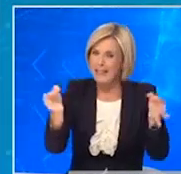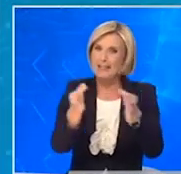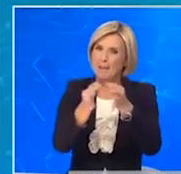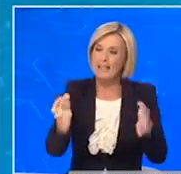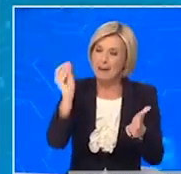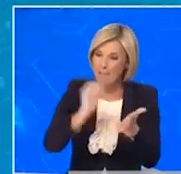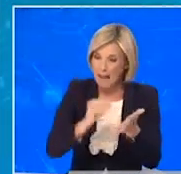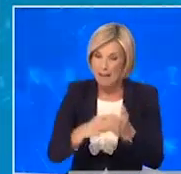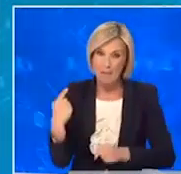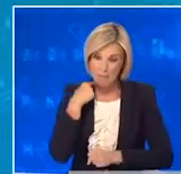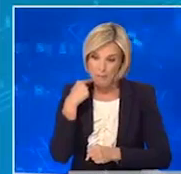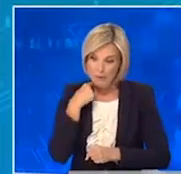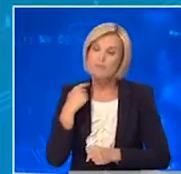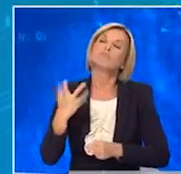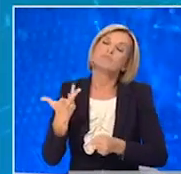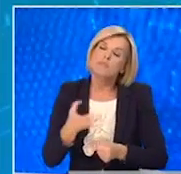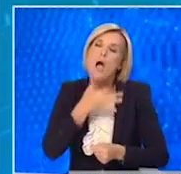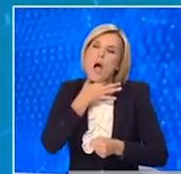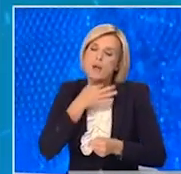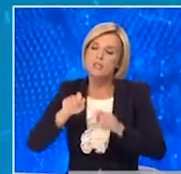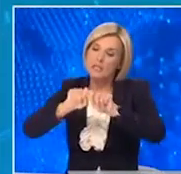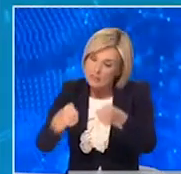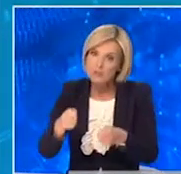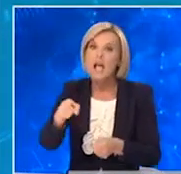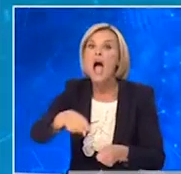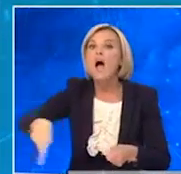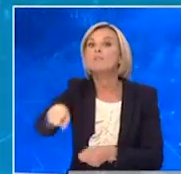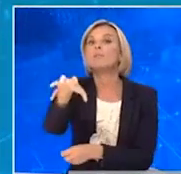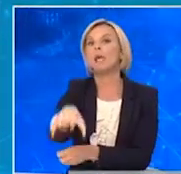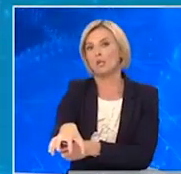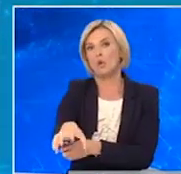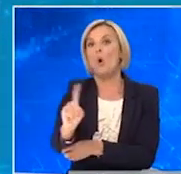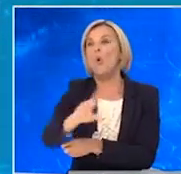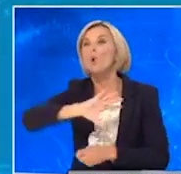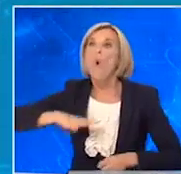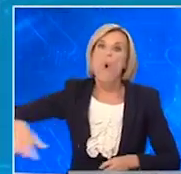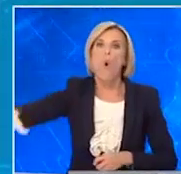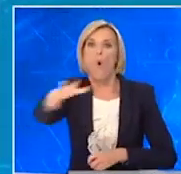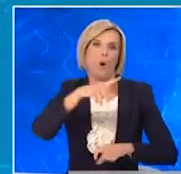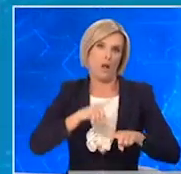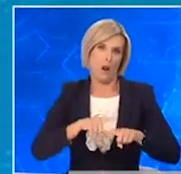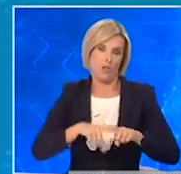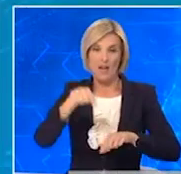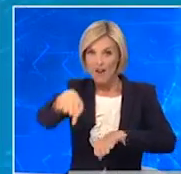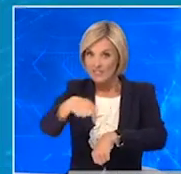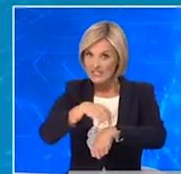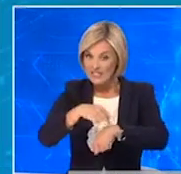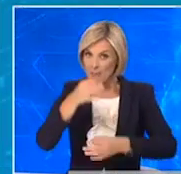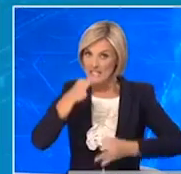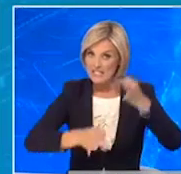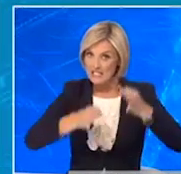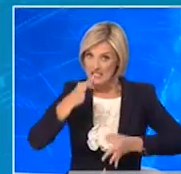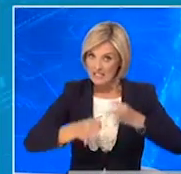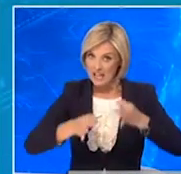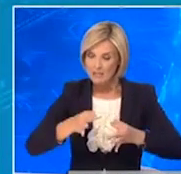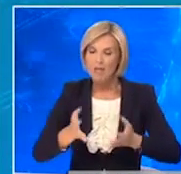έχουν αποδώσει, οπότε αναγκαστικά θα χρειαστεί να κάνουμε το οποιοδήποτε τοπικό lockdown. Αυτή τη στιγμή που συζητάμε, είμαστε